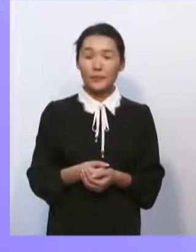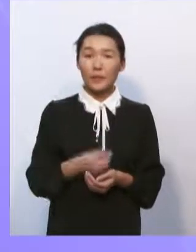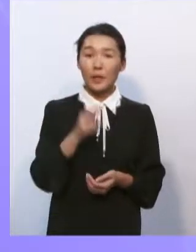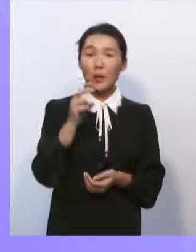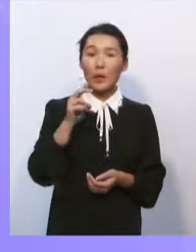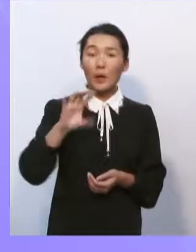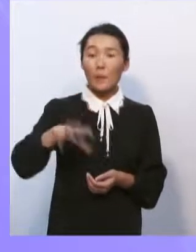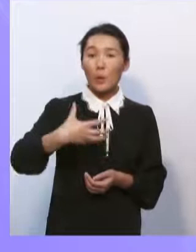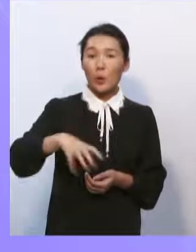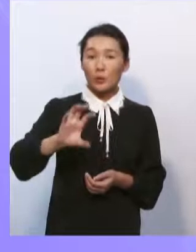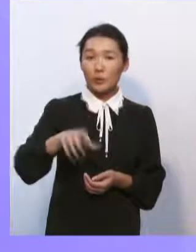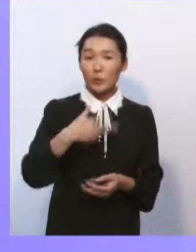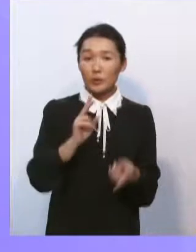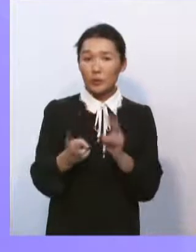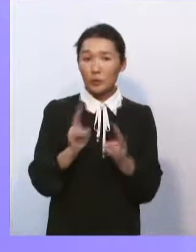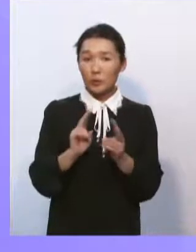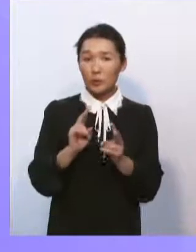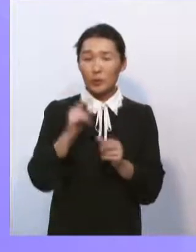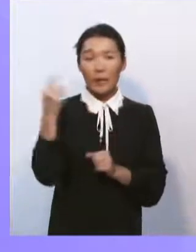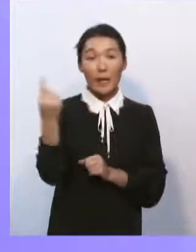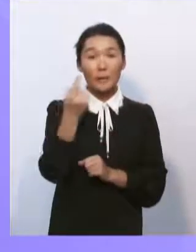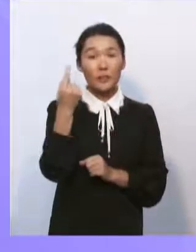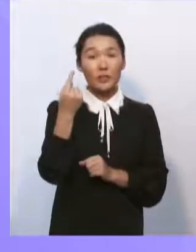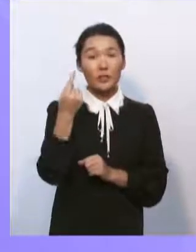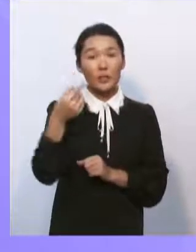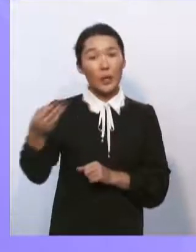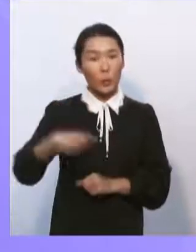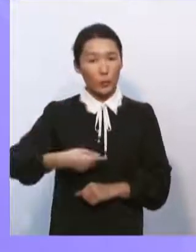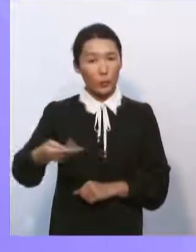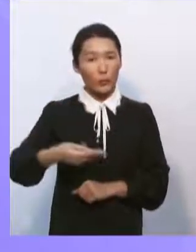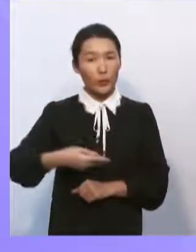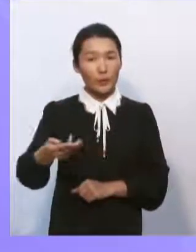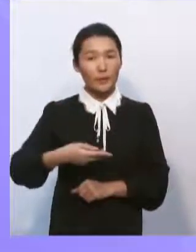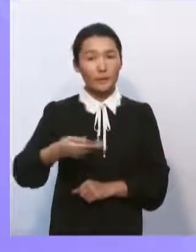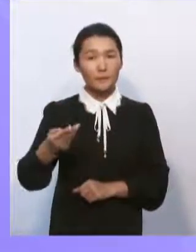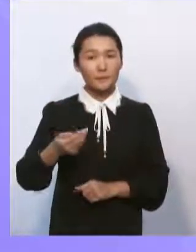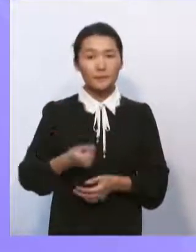Боорсок жасаш үчүн эң биринчи ундуй элейт.